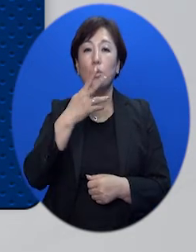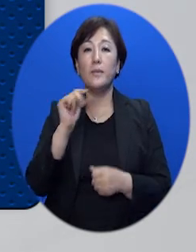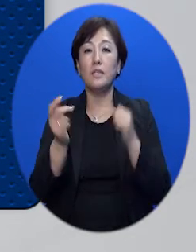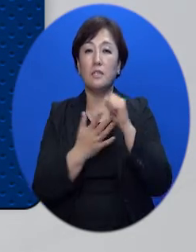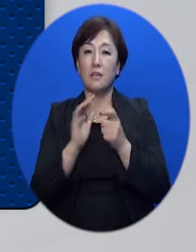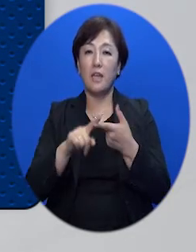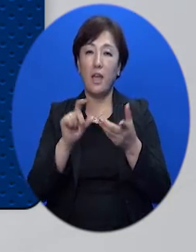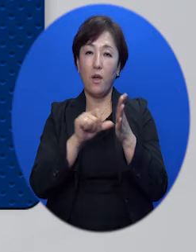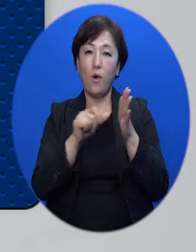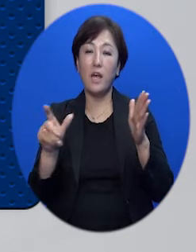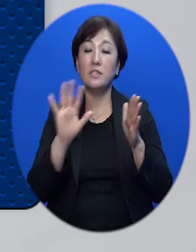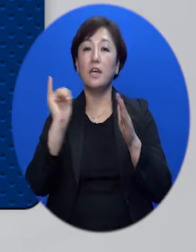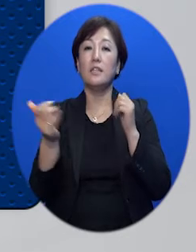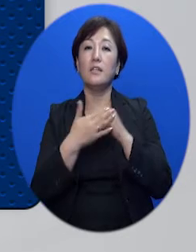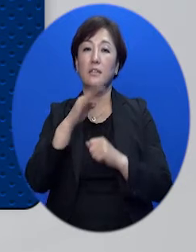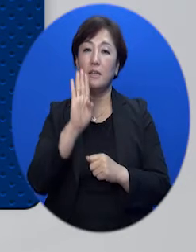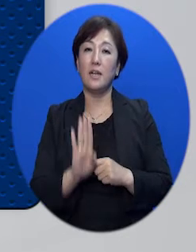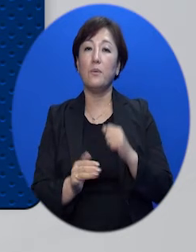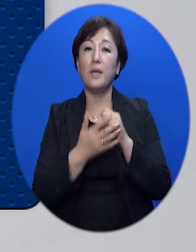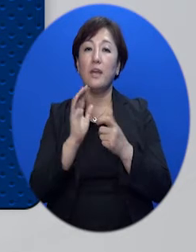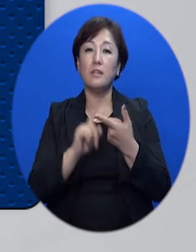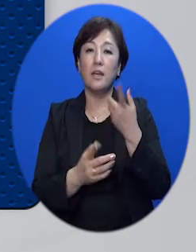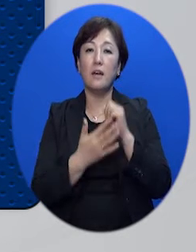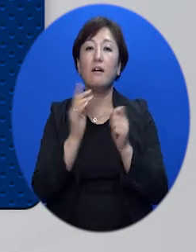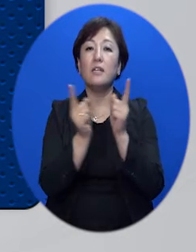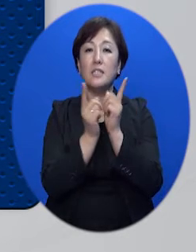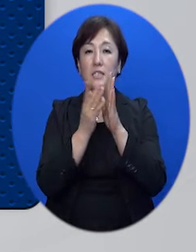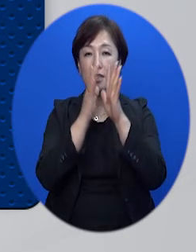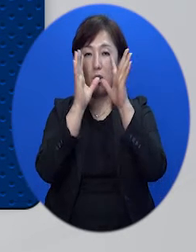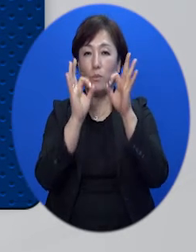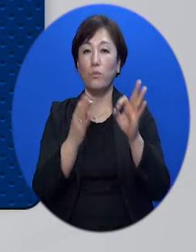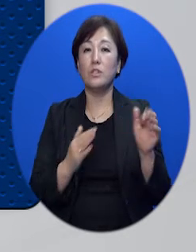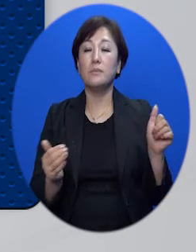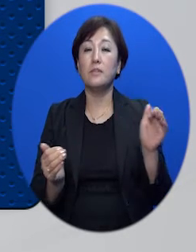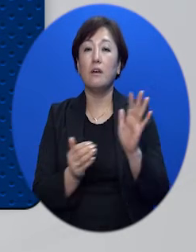쇼미더머니에서 화제가 되었던 래퍼들의 무대를 라이브로 즐겨보시죠.